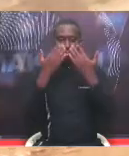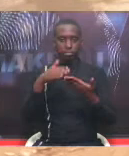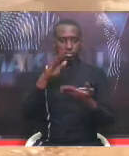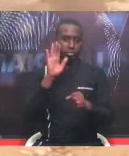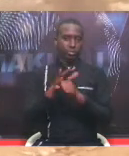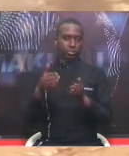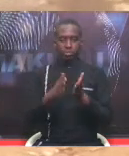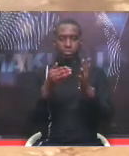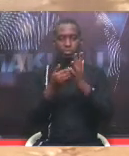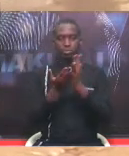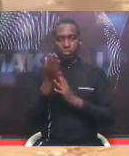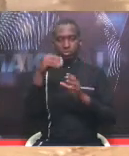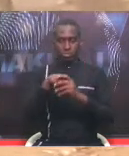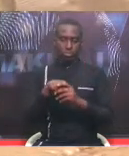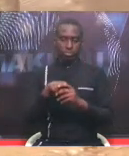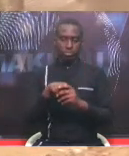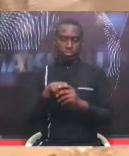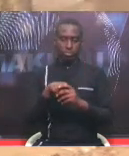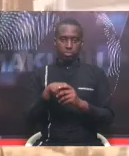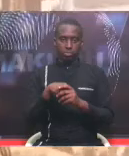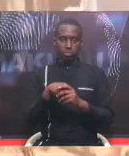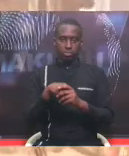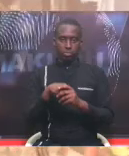wese uciye mu muhanda Gasanze Birembo Masizi.